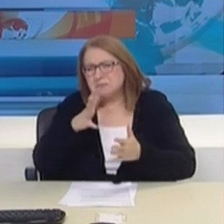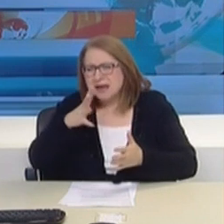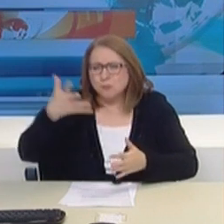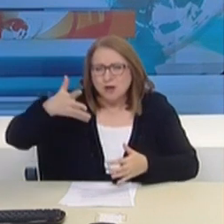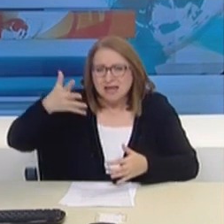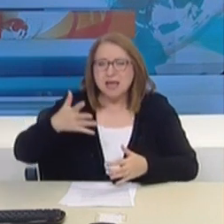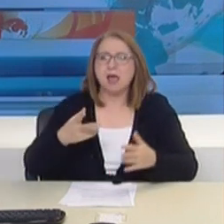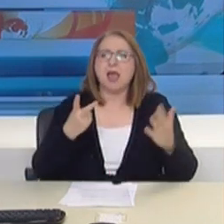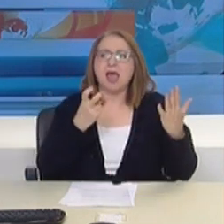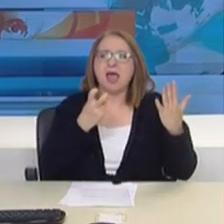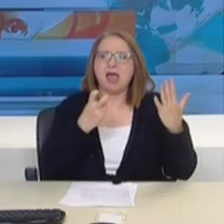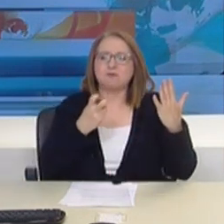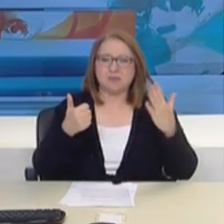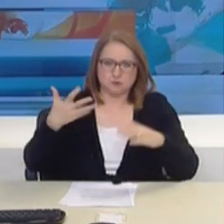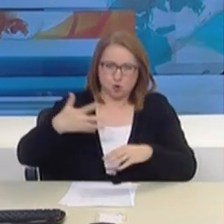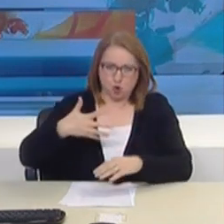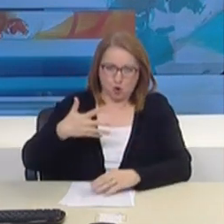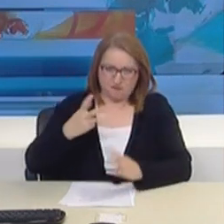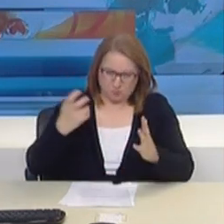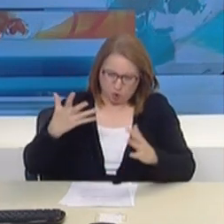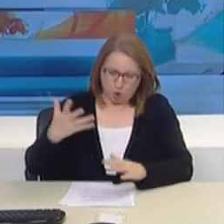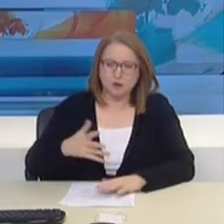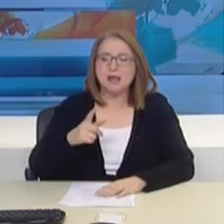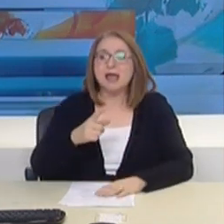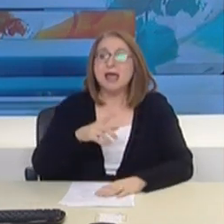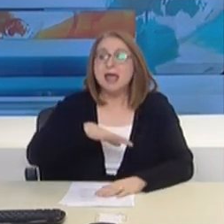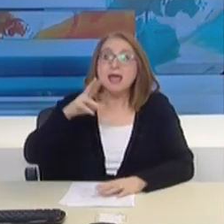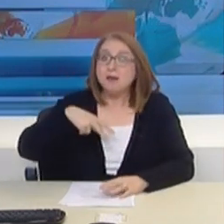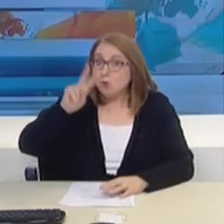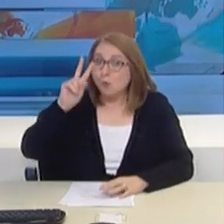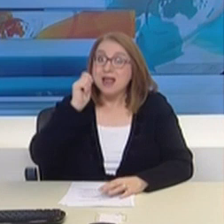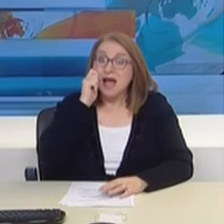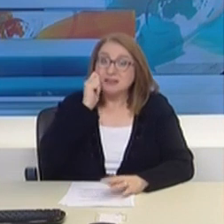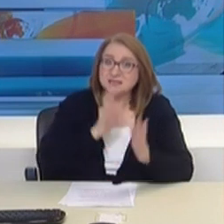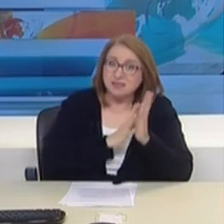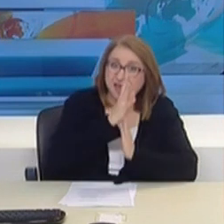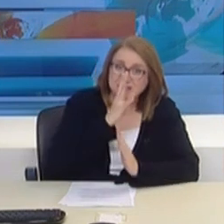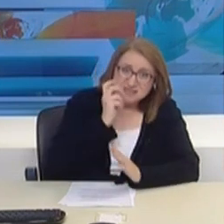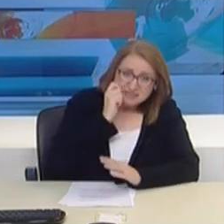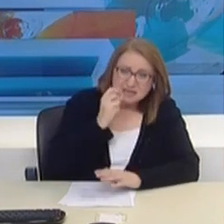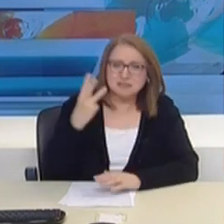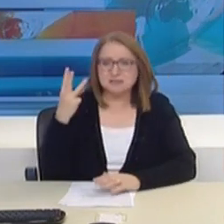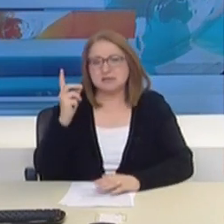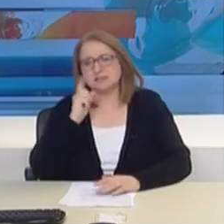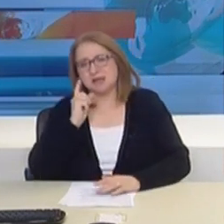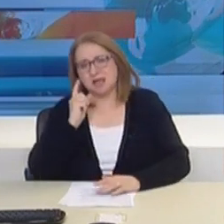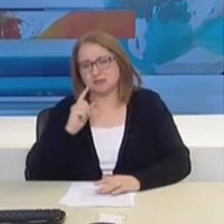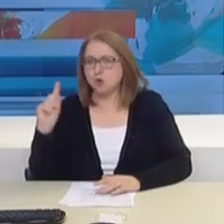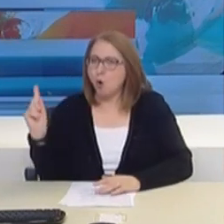έτη. Οι 14 ήταν άνδρες και οι 3 γυναίκες. Ήταν όλοι ηλικιωμένοι ή είχαν κάποιο υποκείμενο